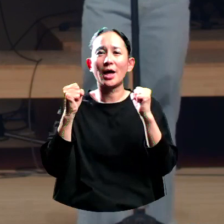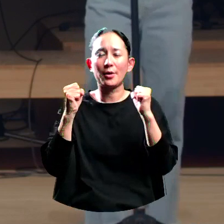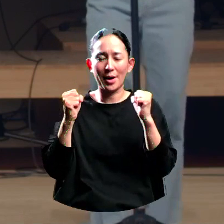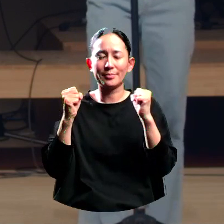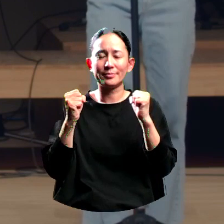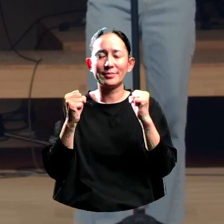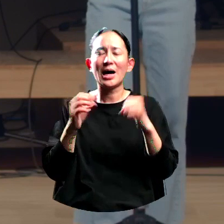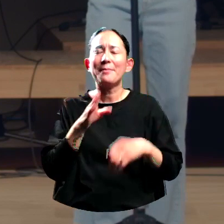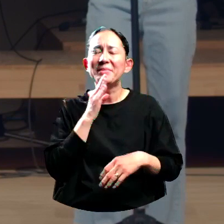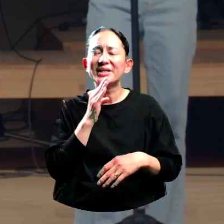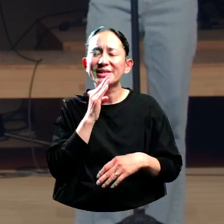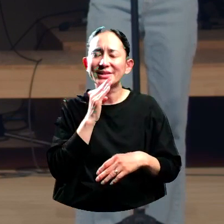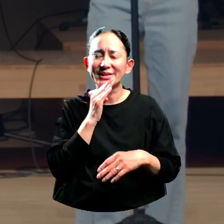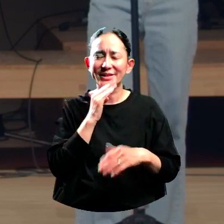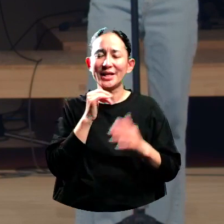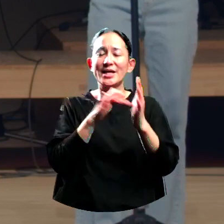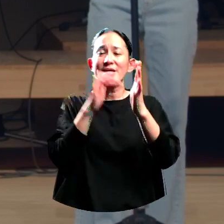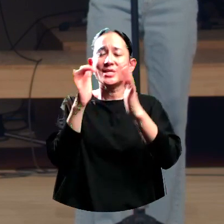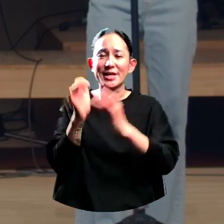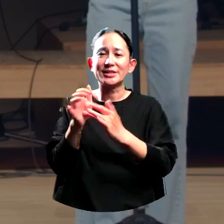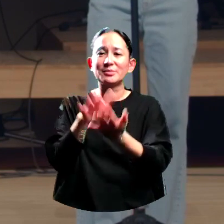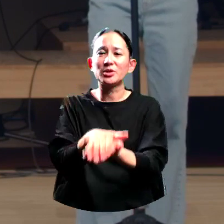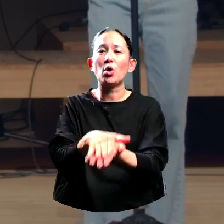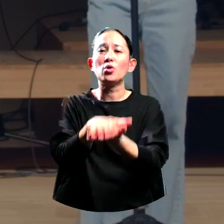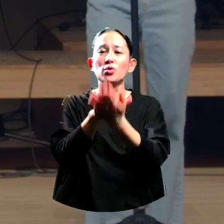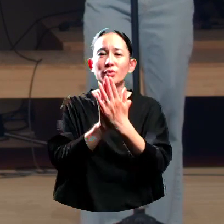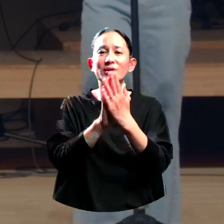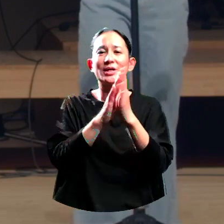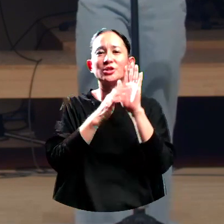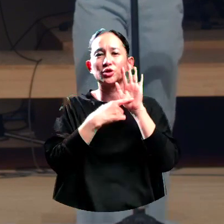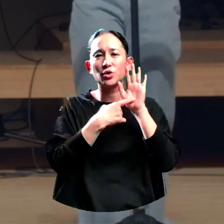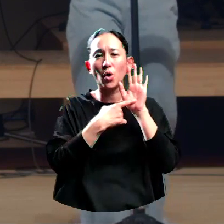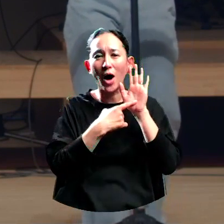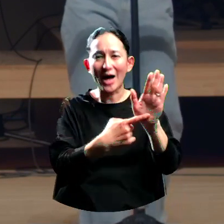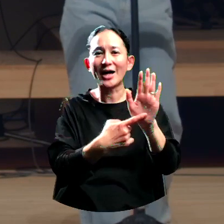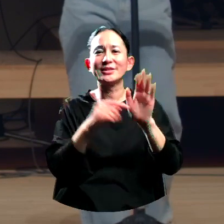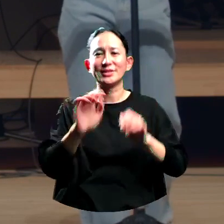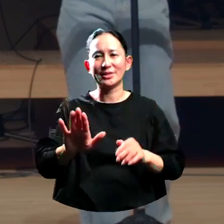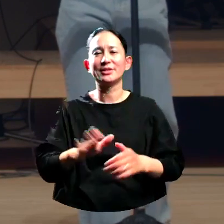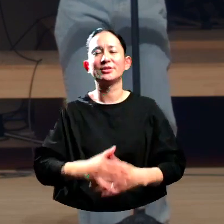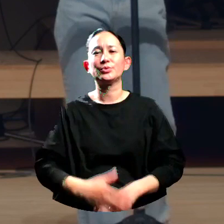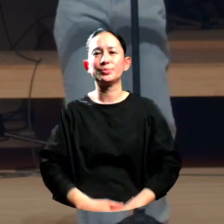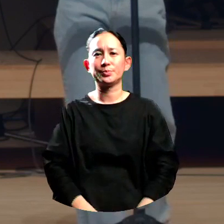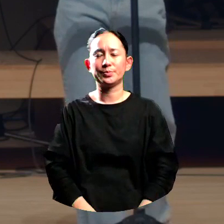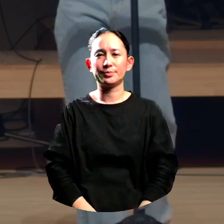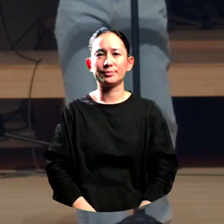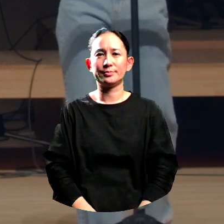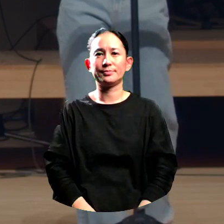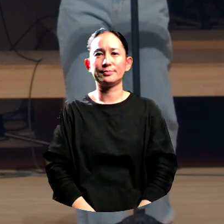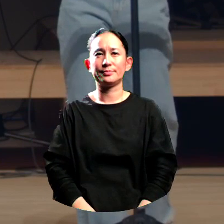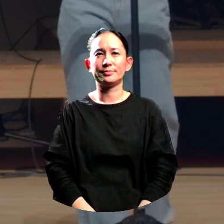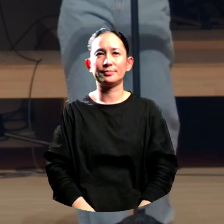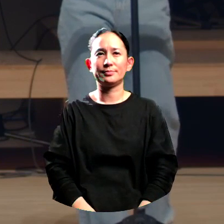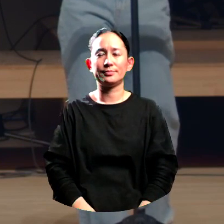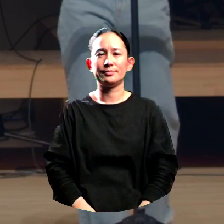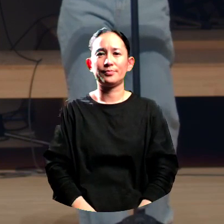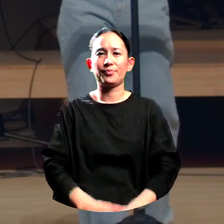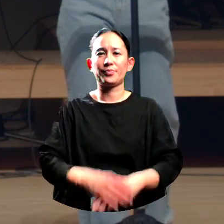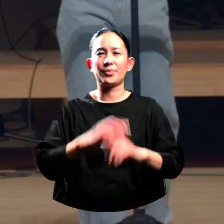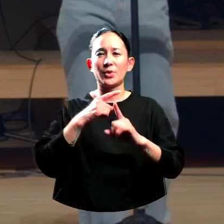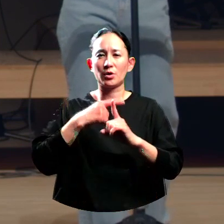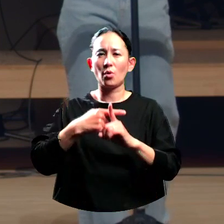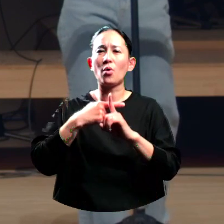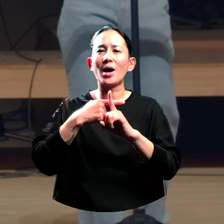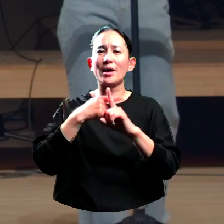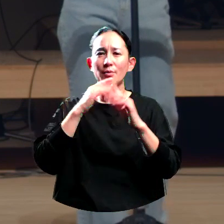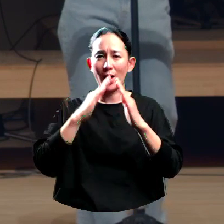The churches around the world exist to witness Christ's resurrection and yeah, sorry. 教会という